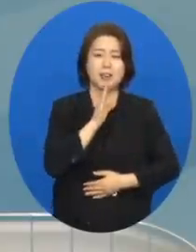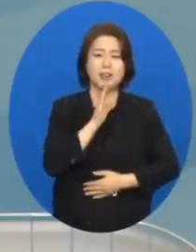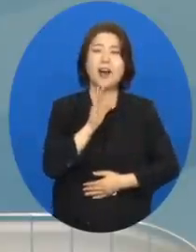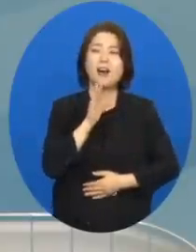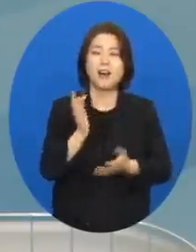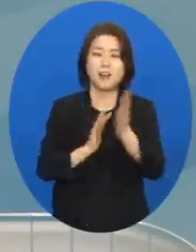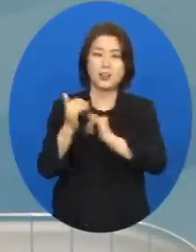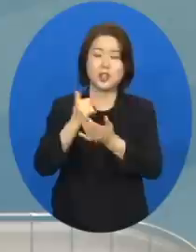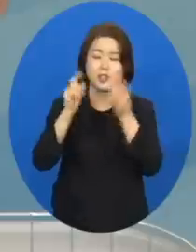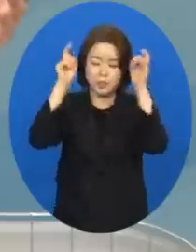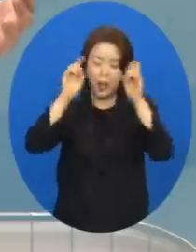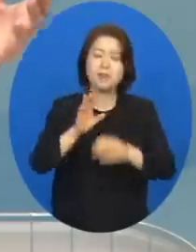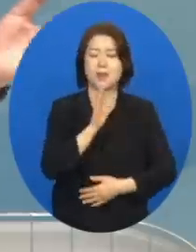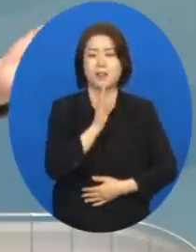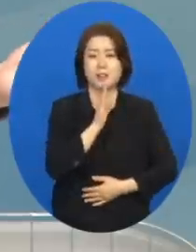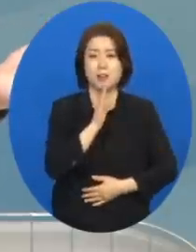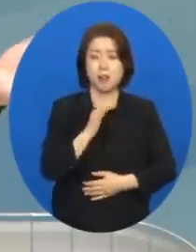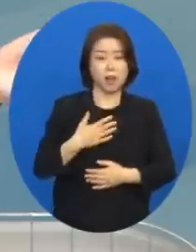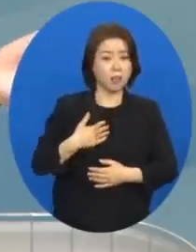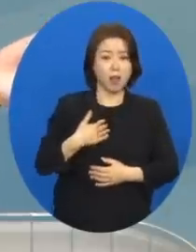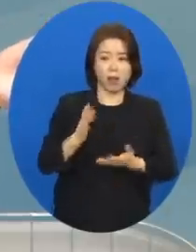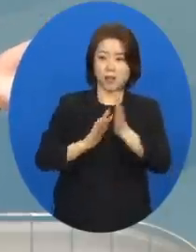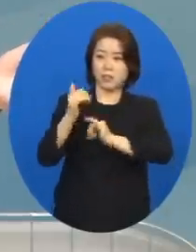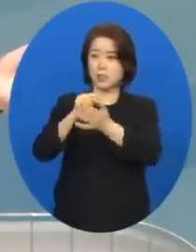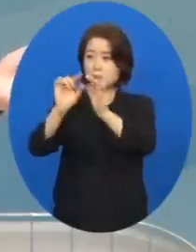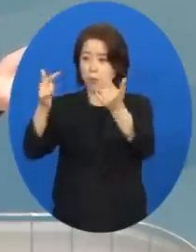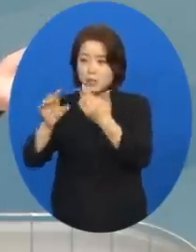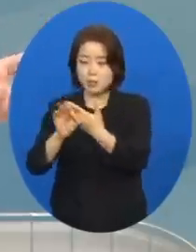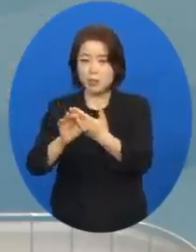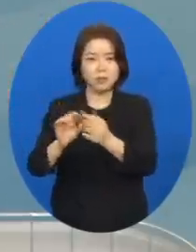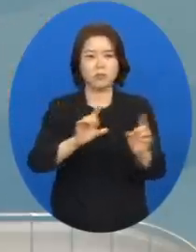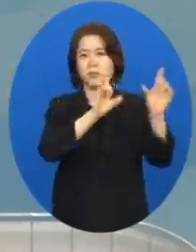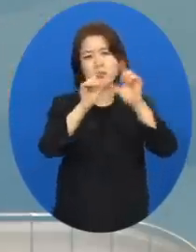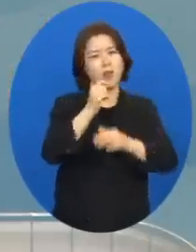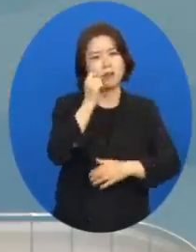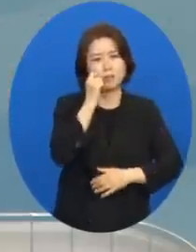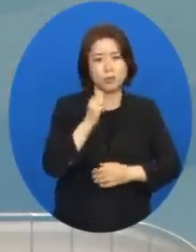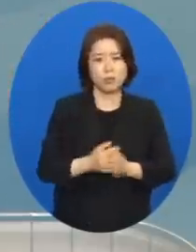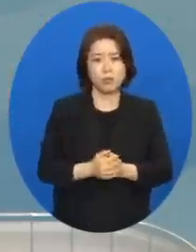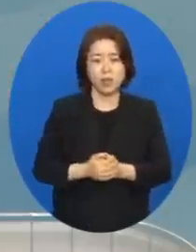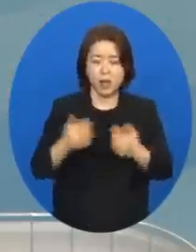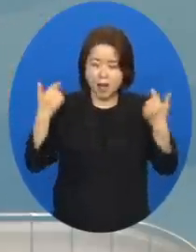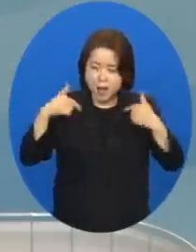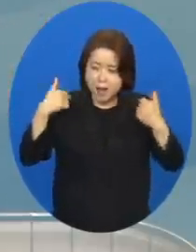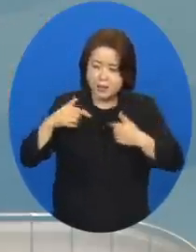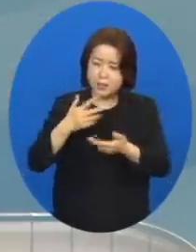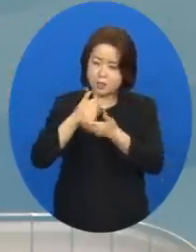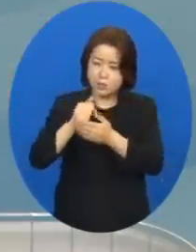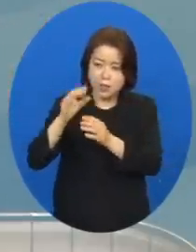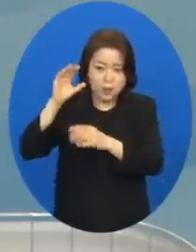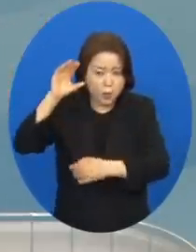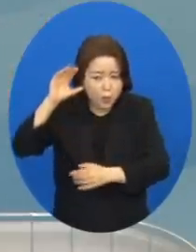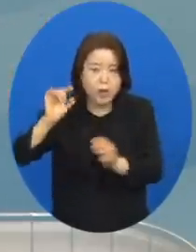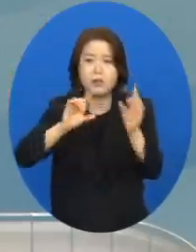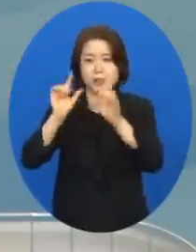양이구나. 예수님 아니면 살 수 없을 것 같아요. 매 순간 주님께 귀 기울이고 사는 거예요.